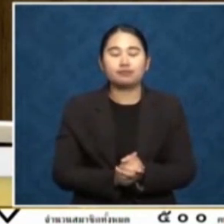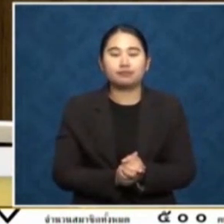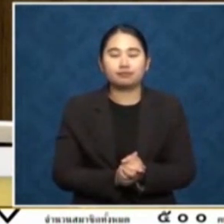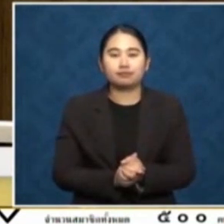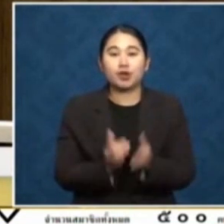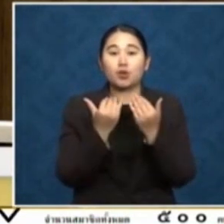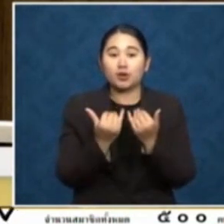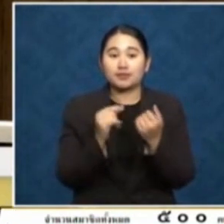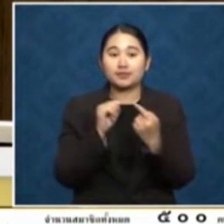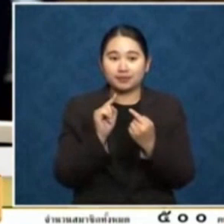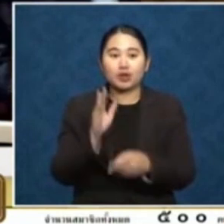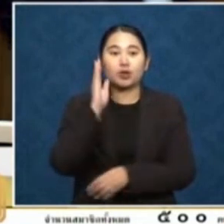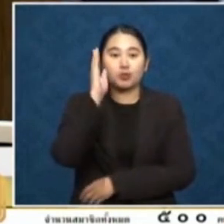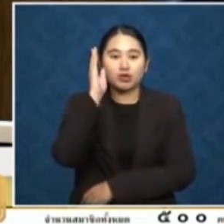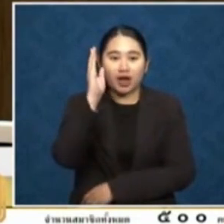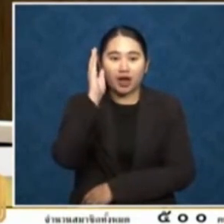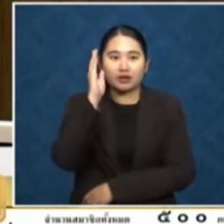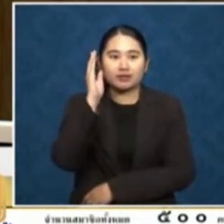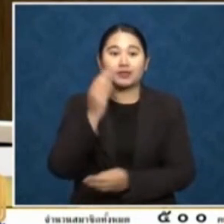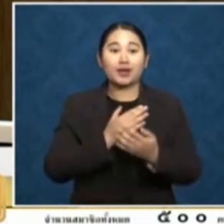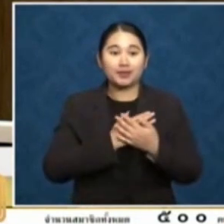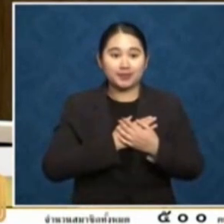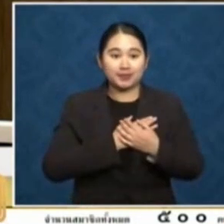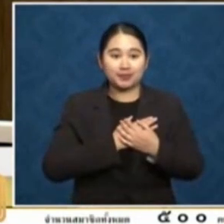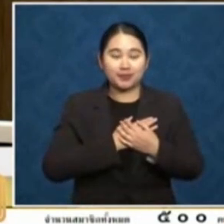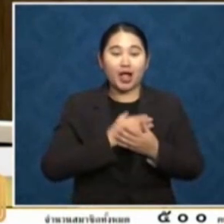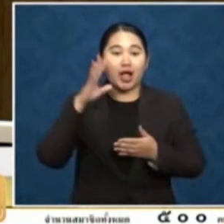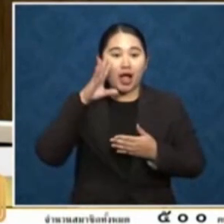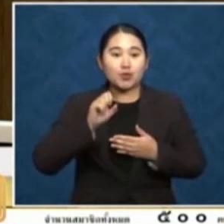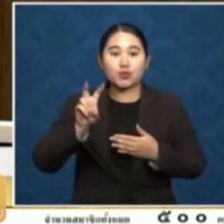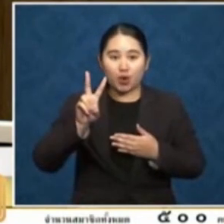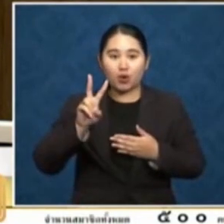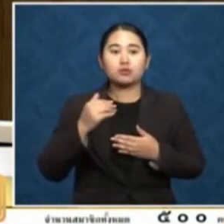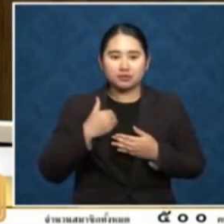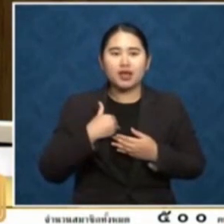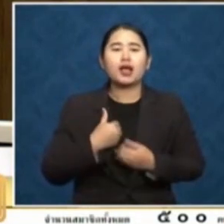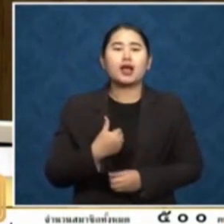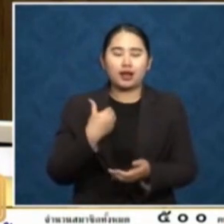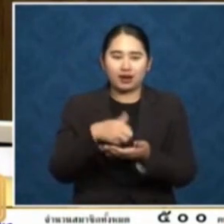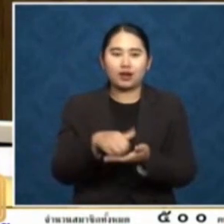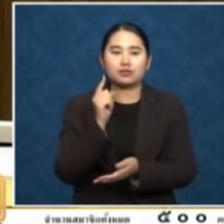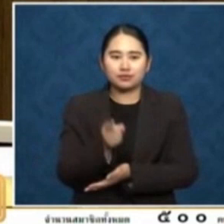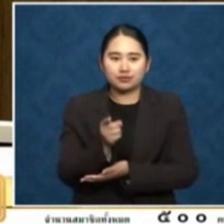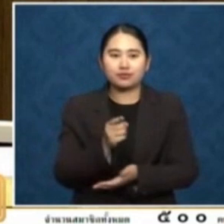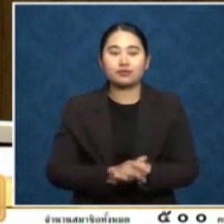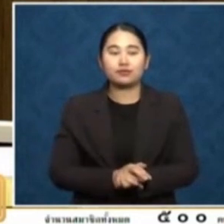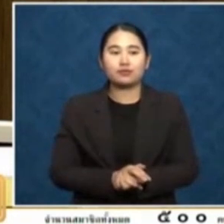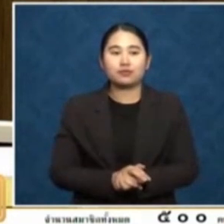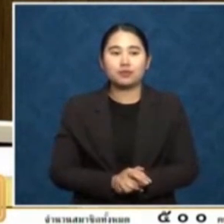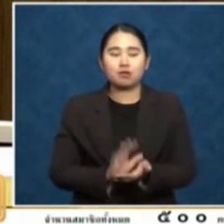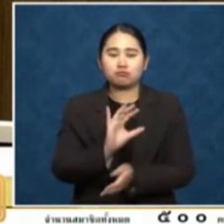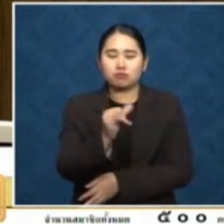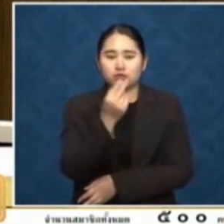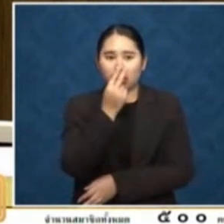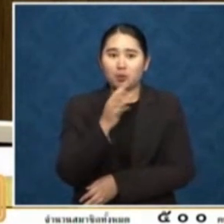วันนี้เรามีผู้ชายรักกับผู้หญิงข้ามเพศอันนี้คือเรื่องจริงนะคะ